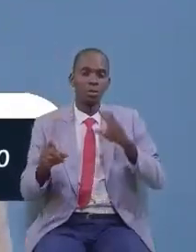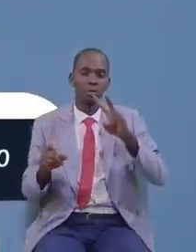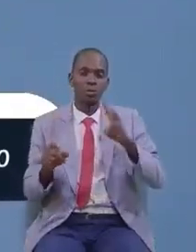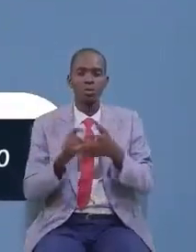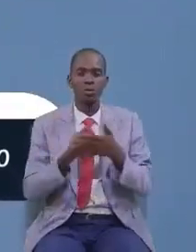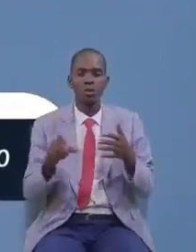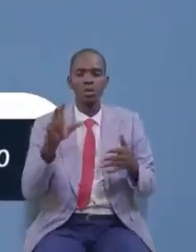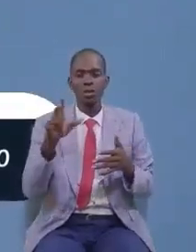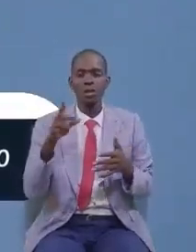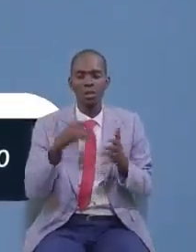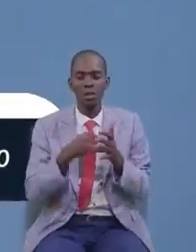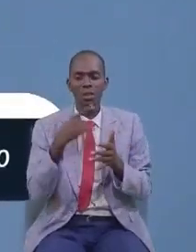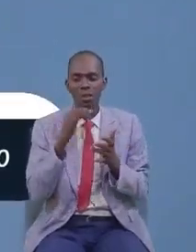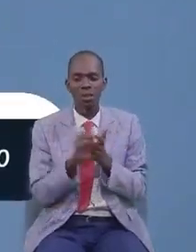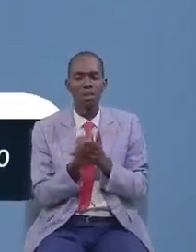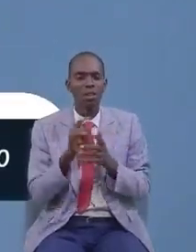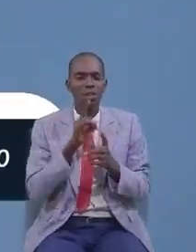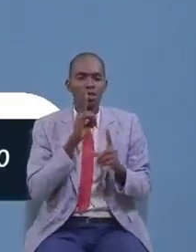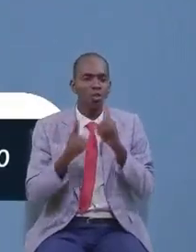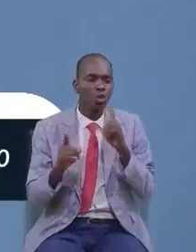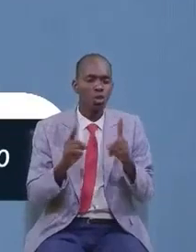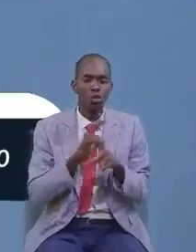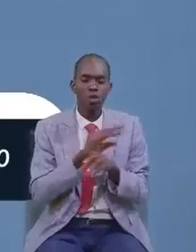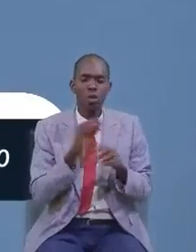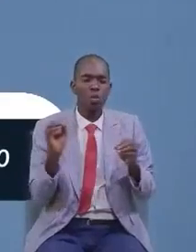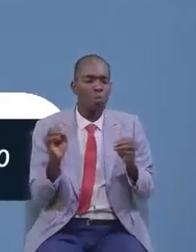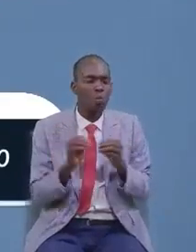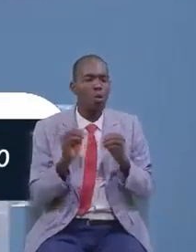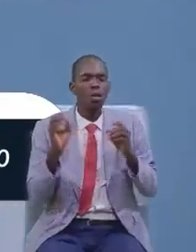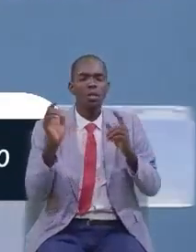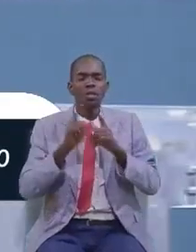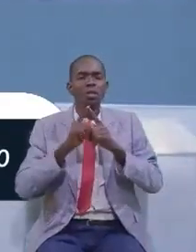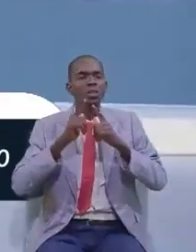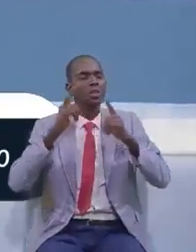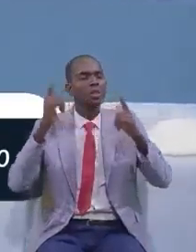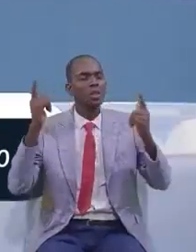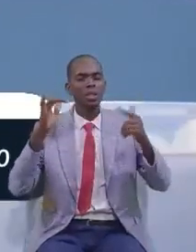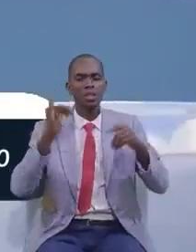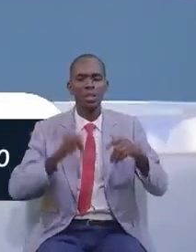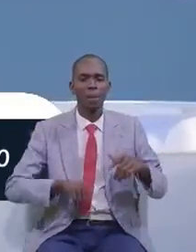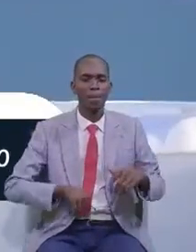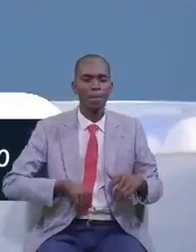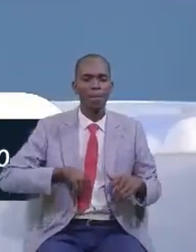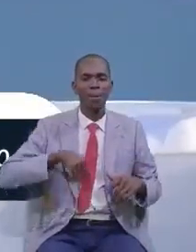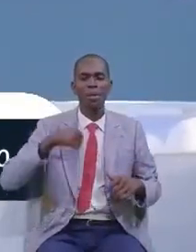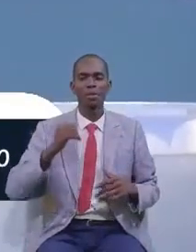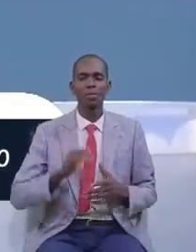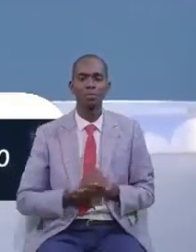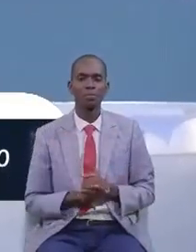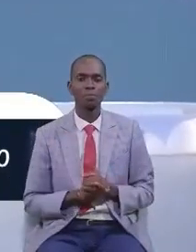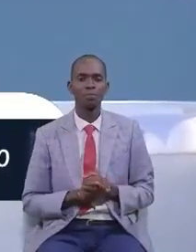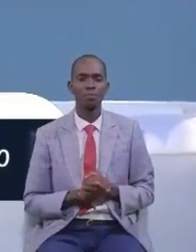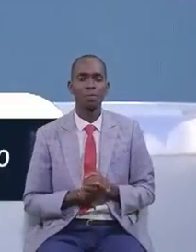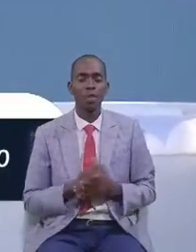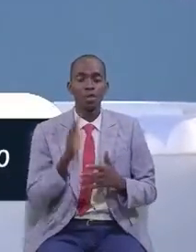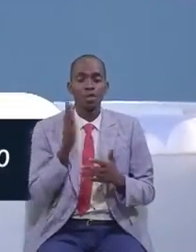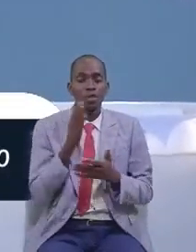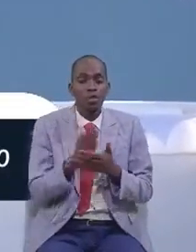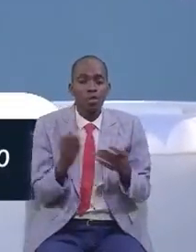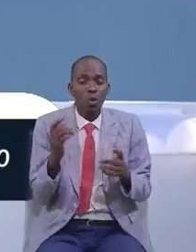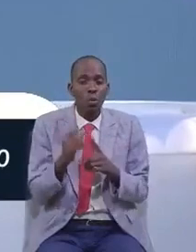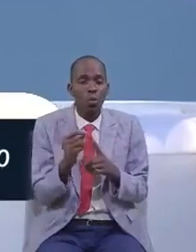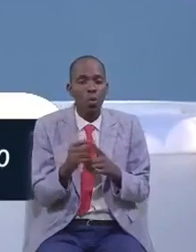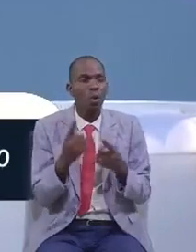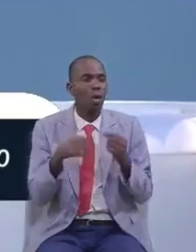more exceeding proudly. ఆయన అంటాడు కదా, మరి అతిశయముగా మాట్లాడకుడి. Some words come out of